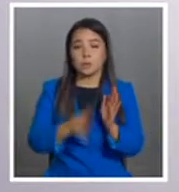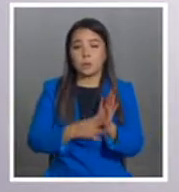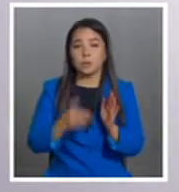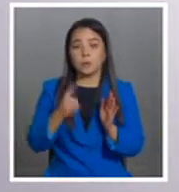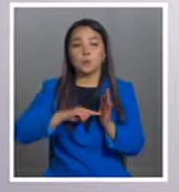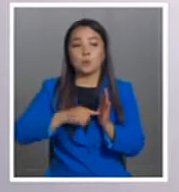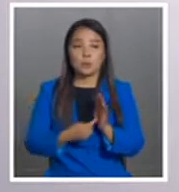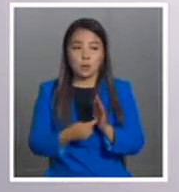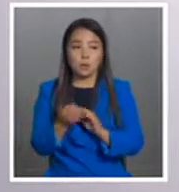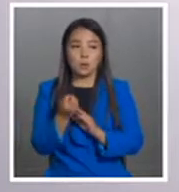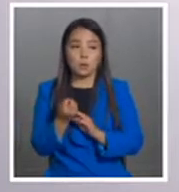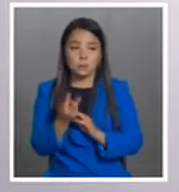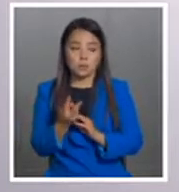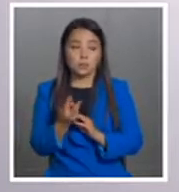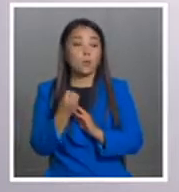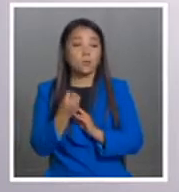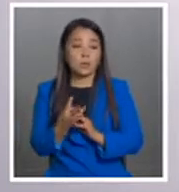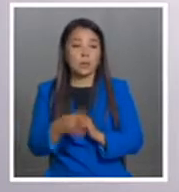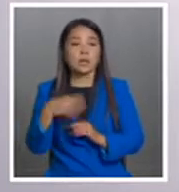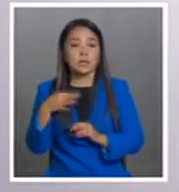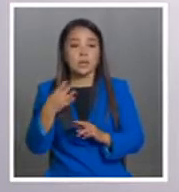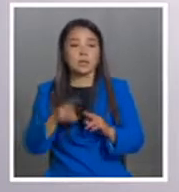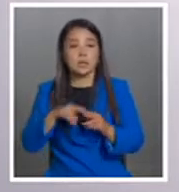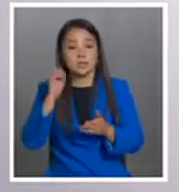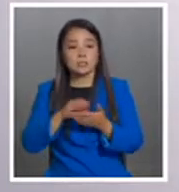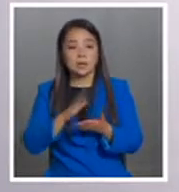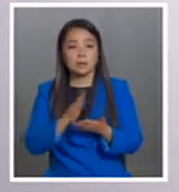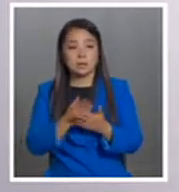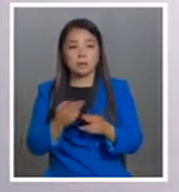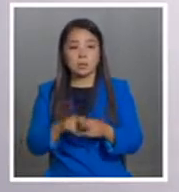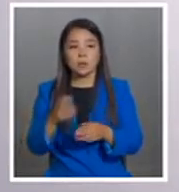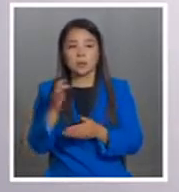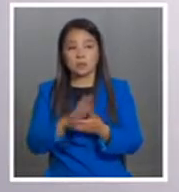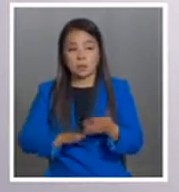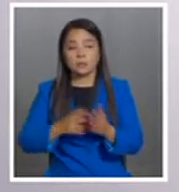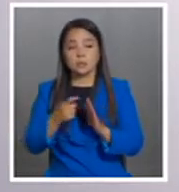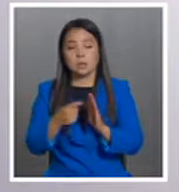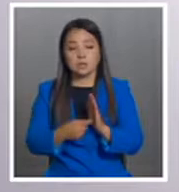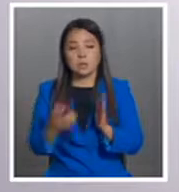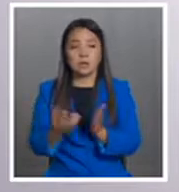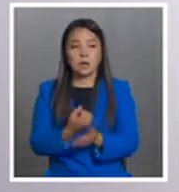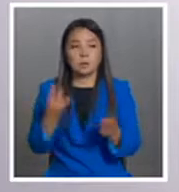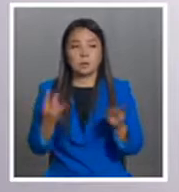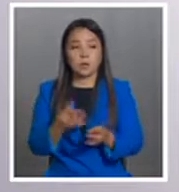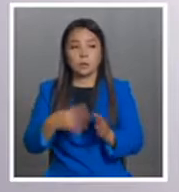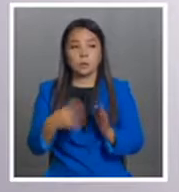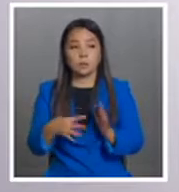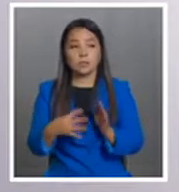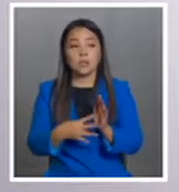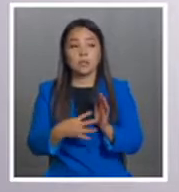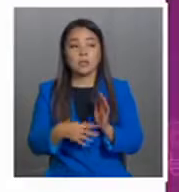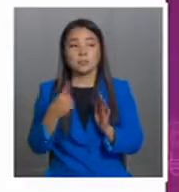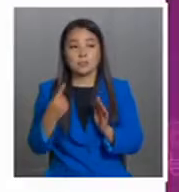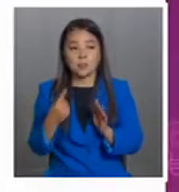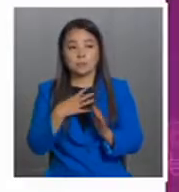көбейтілген 13-тен 40 деген өрнек шығады. Ал бұл өрнекте әрі қарай оның мәнін табу үшін біз 91-ді бөлшектің алымына